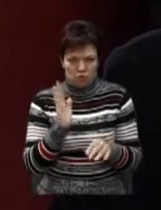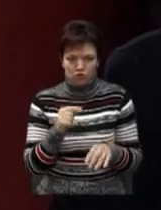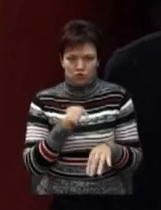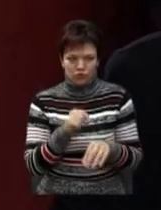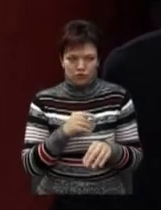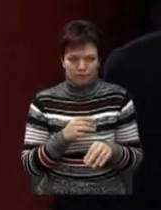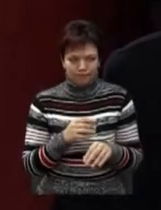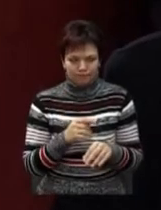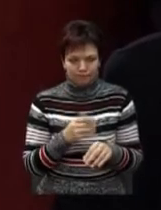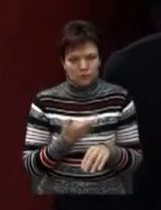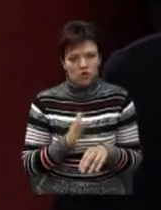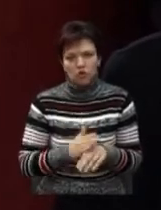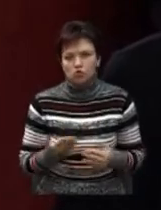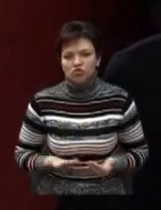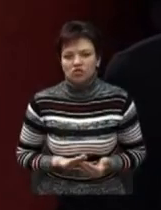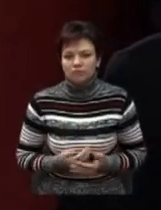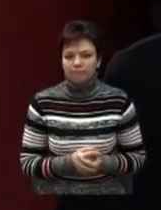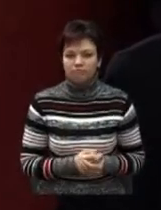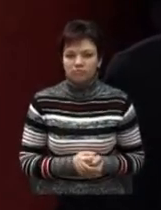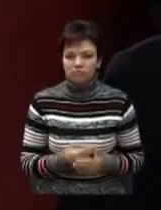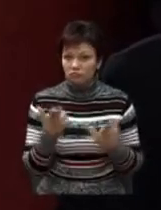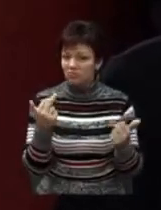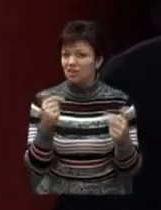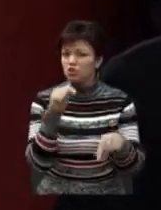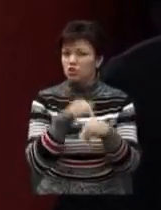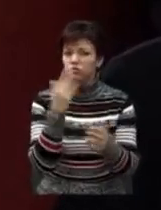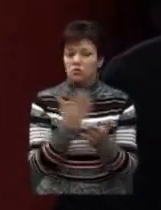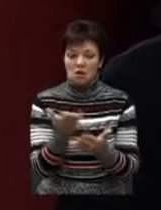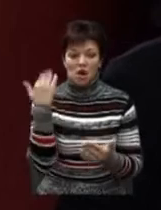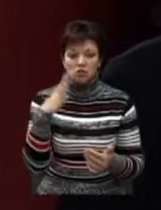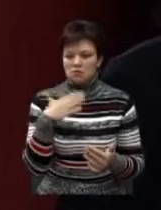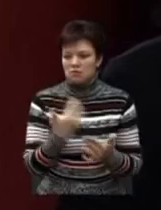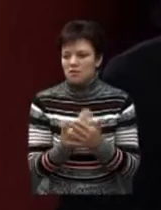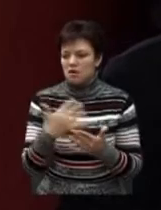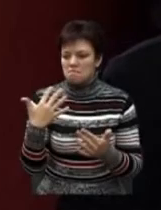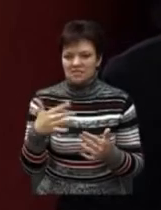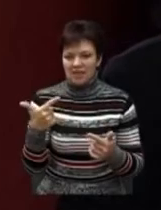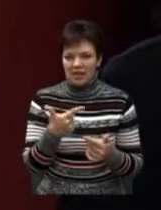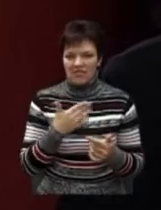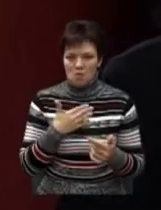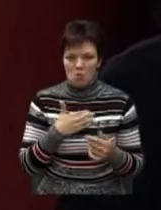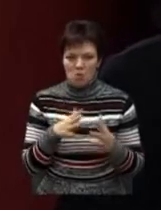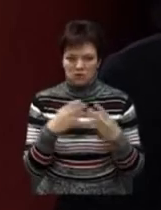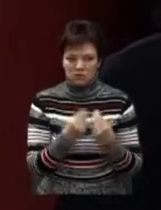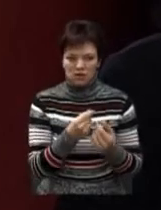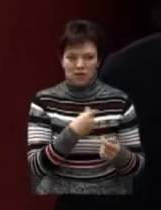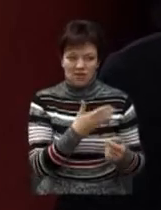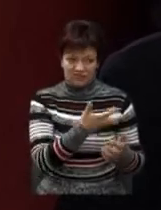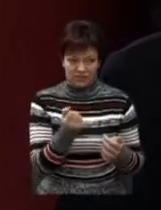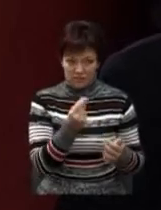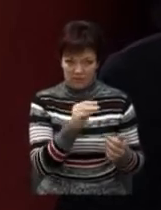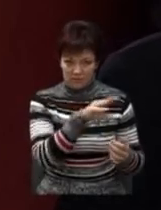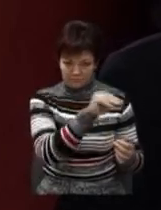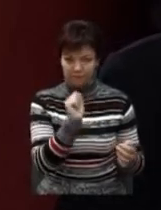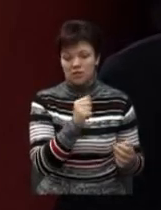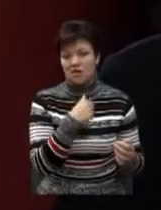что если раньше брал 50 гривен и мог хоть что-то купить, да, принести за 50 гривен с рынка, да, то теперь и